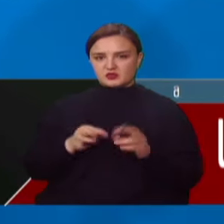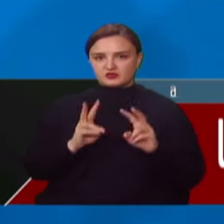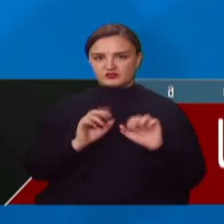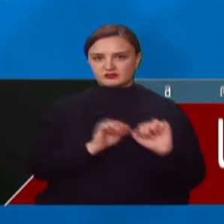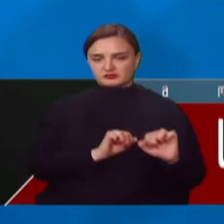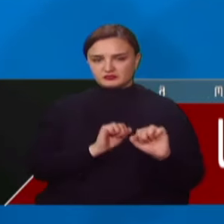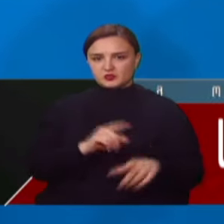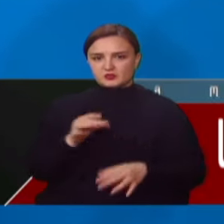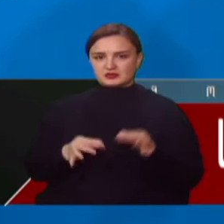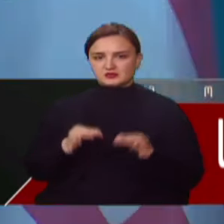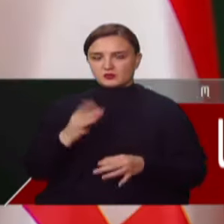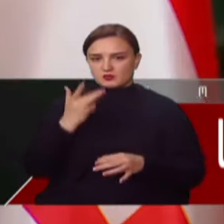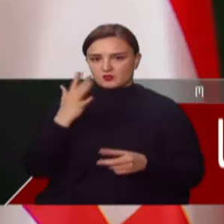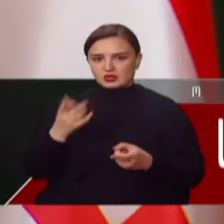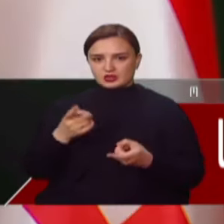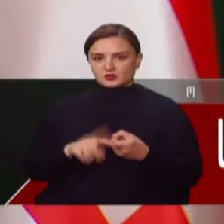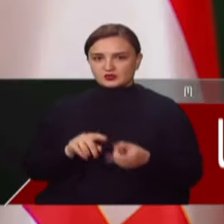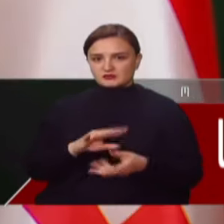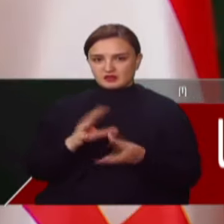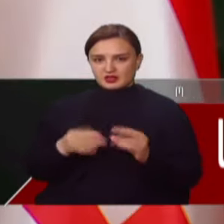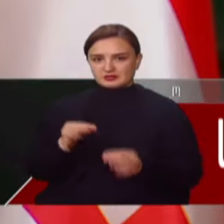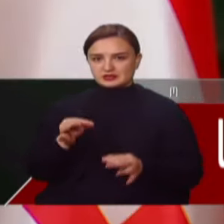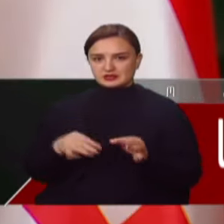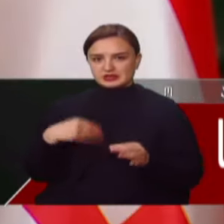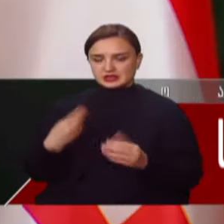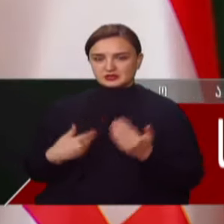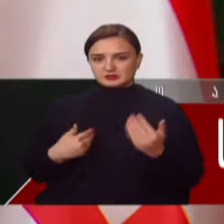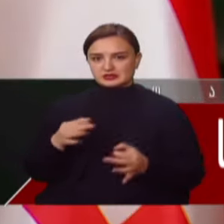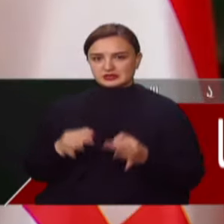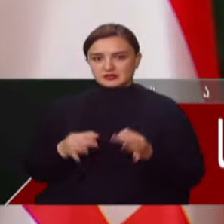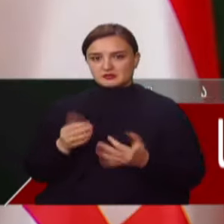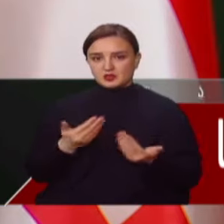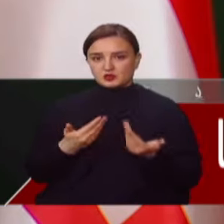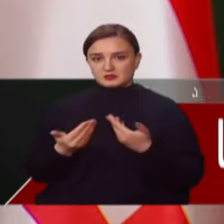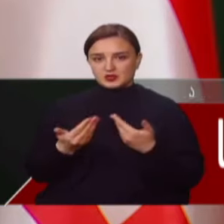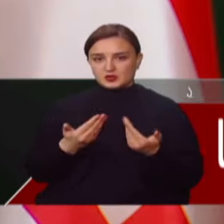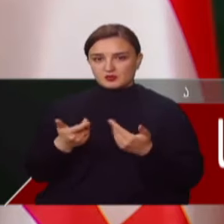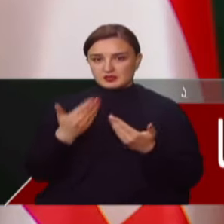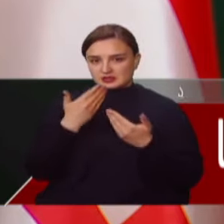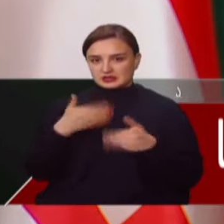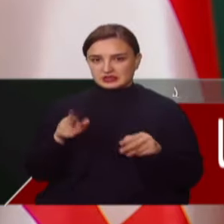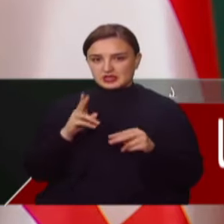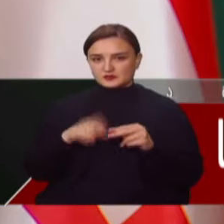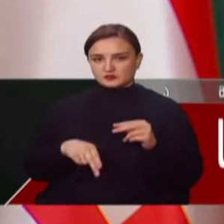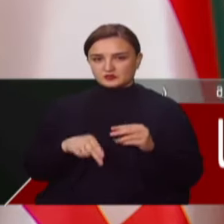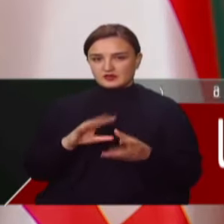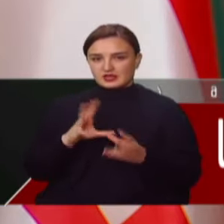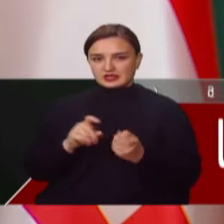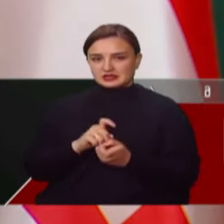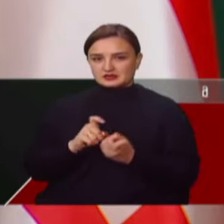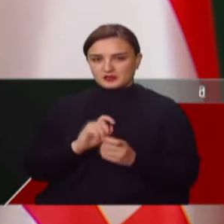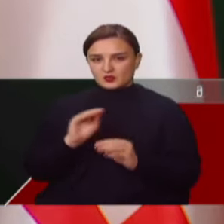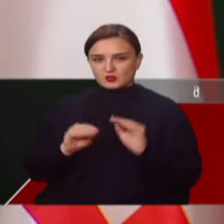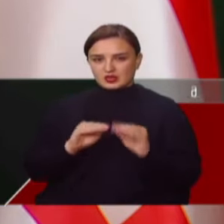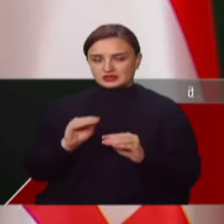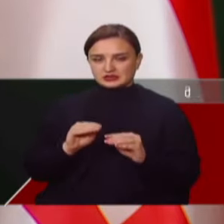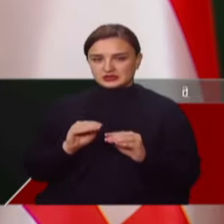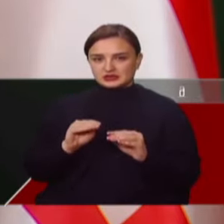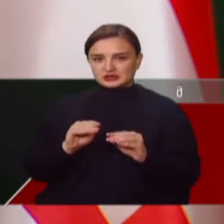რომ მართლმსაჯულება პოლიტიკურია. აი ეს არის სტრასბურგის სასამართლოს მიდგომა, წერტილი დაუსვა ყოველგვარ სპეკულაციას და საერთოდ არც